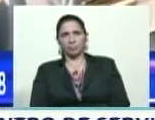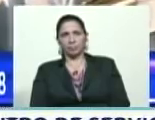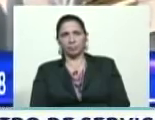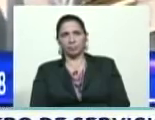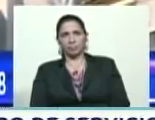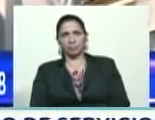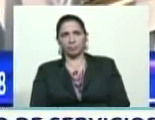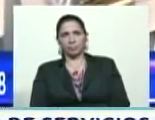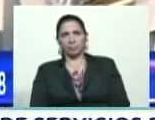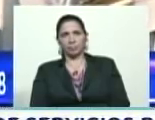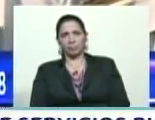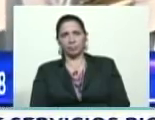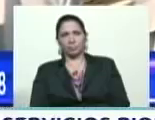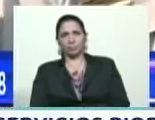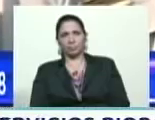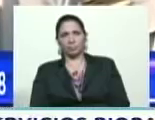принимаете.